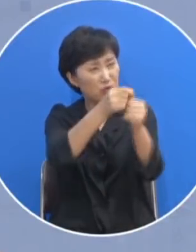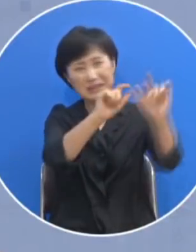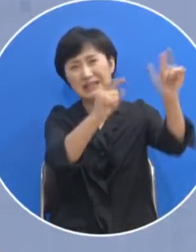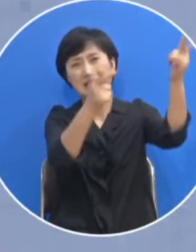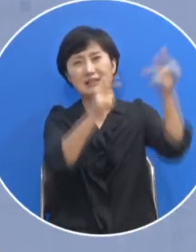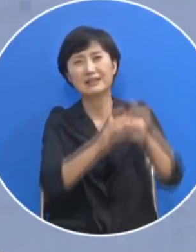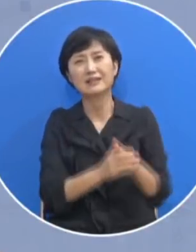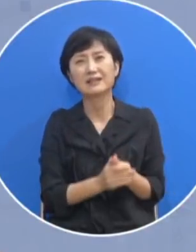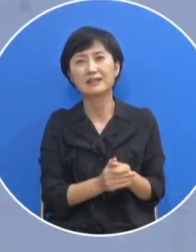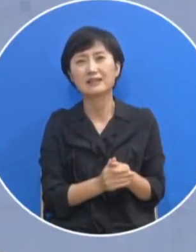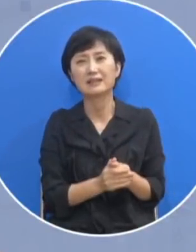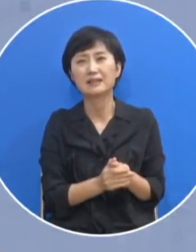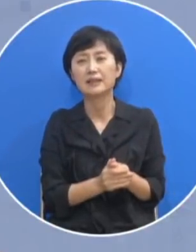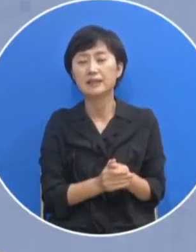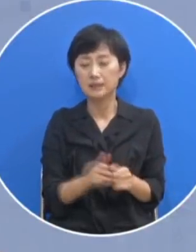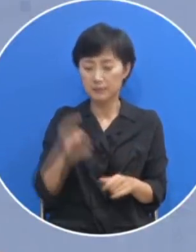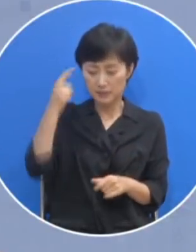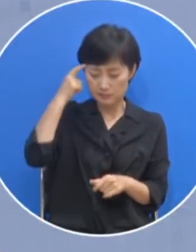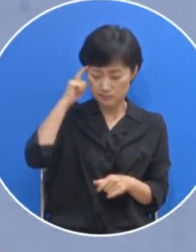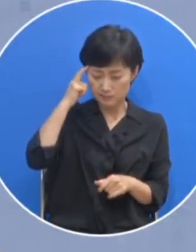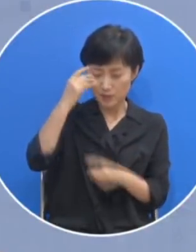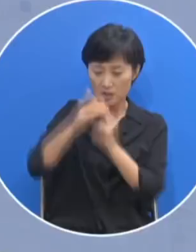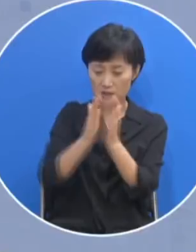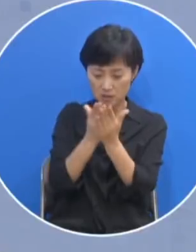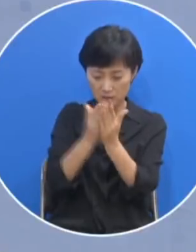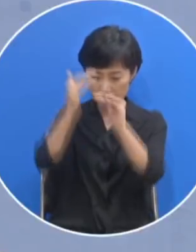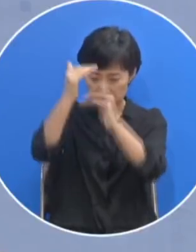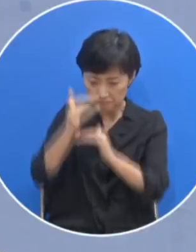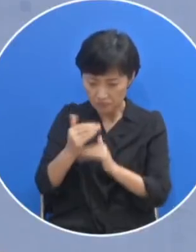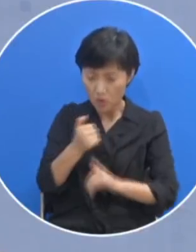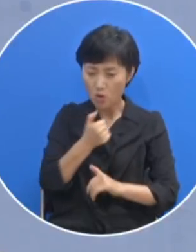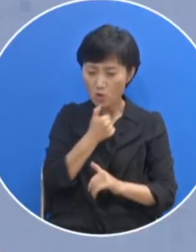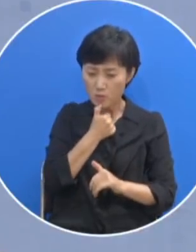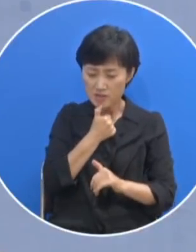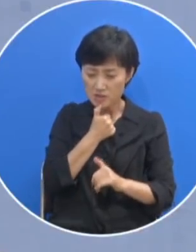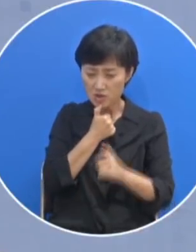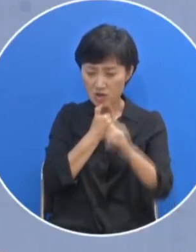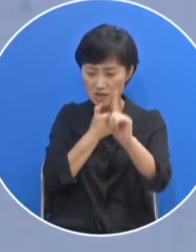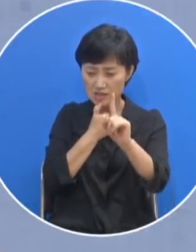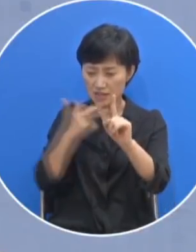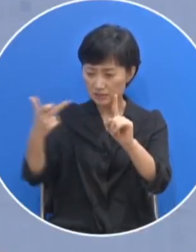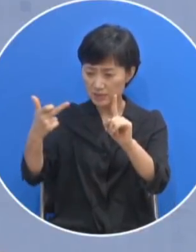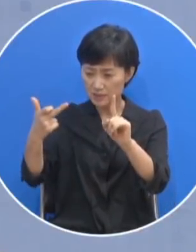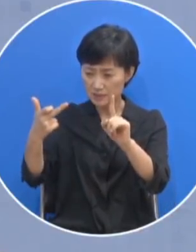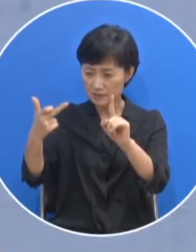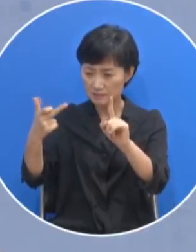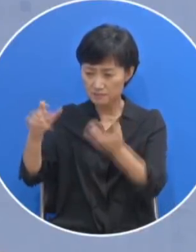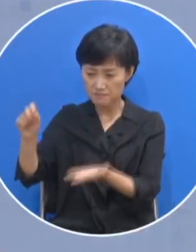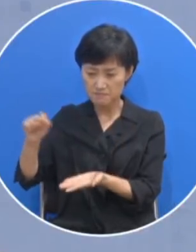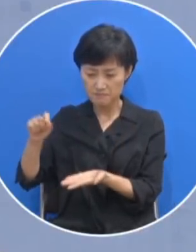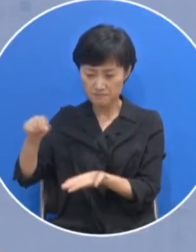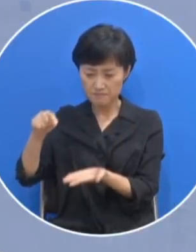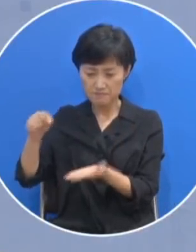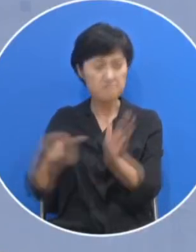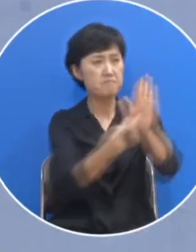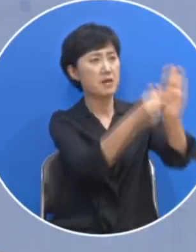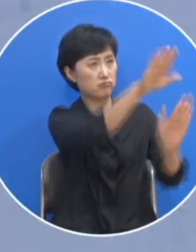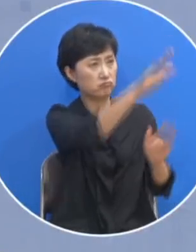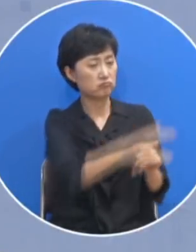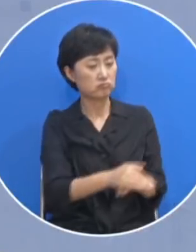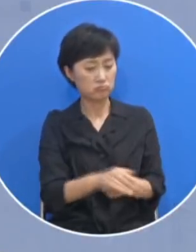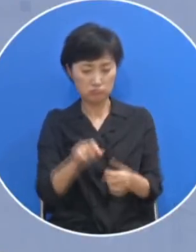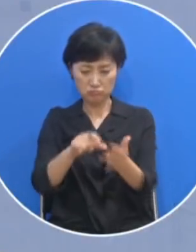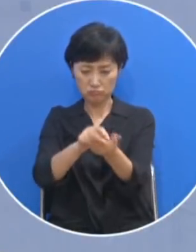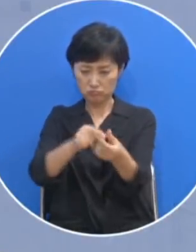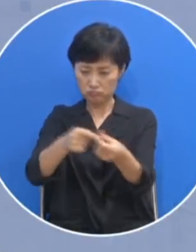로 멋을 조심 67 저를 얘기해요 not 뽑아 그러면서 탐 팅 오직 의인은 믿음으로 멀미